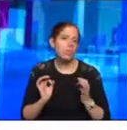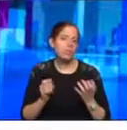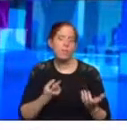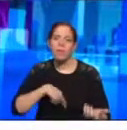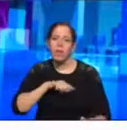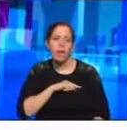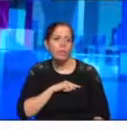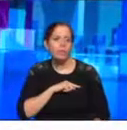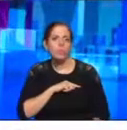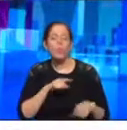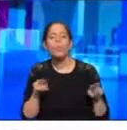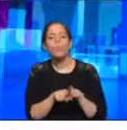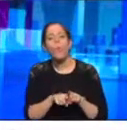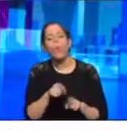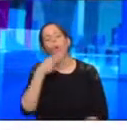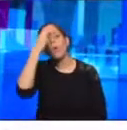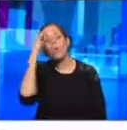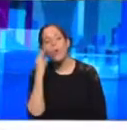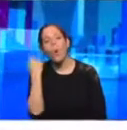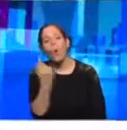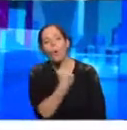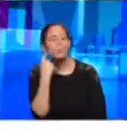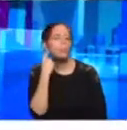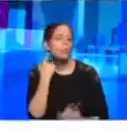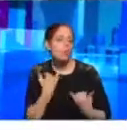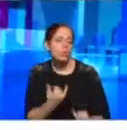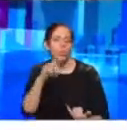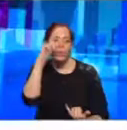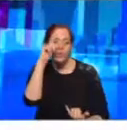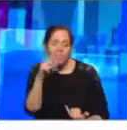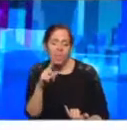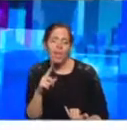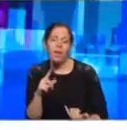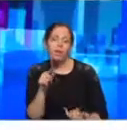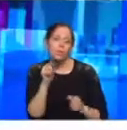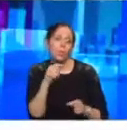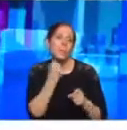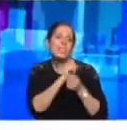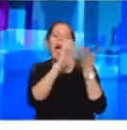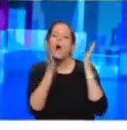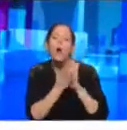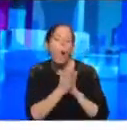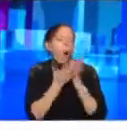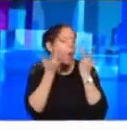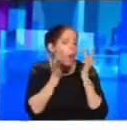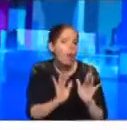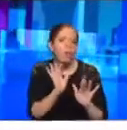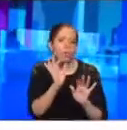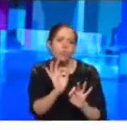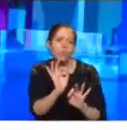אנחנו, כמו כל הורה ששומע אותנו עכשיו ורואה אותנו, יודע שהוא יעשה הכל